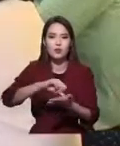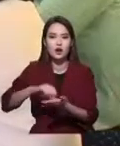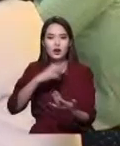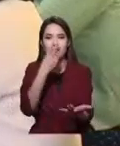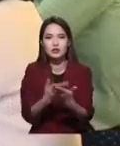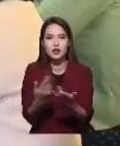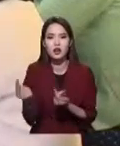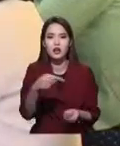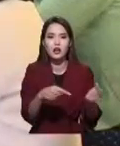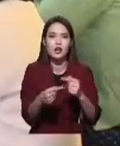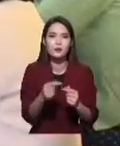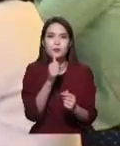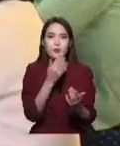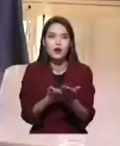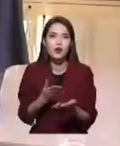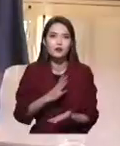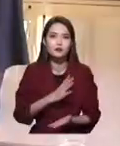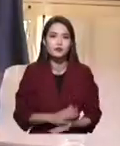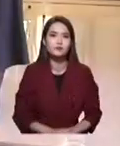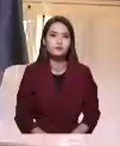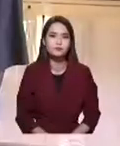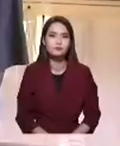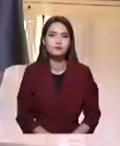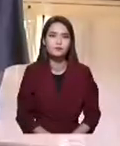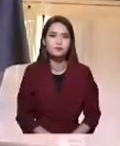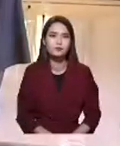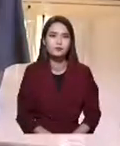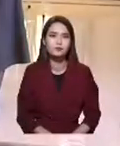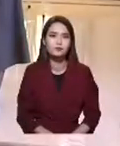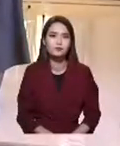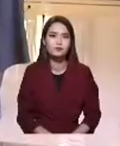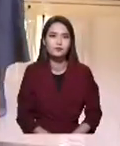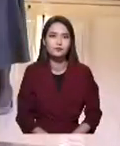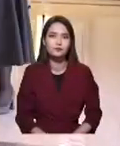әдісі арқылы тәжірибе алмасты. Сүндет Оралбеков, Бауыржан Жолдыбалин, Астана Таймс.